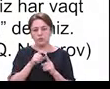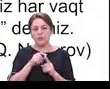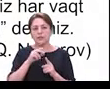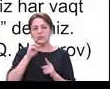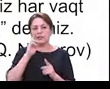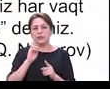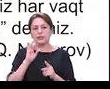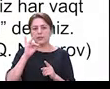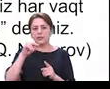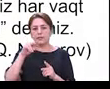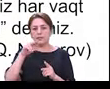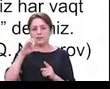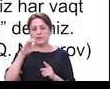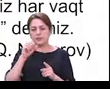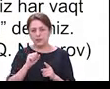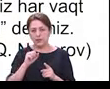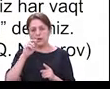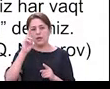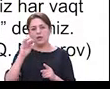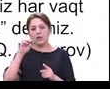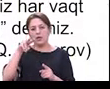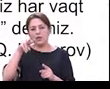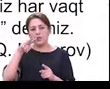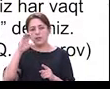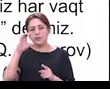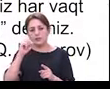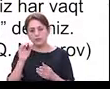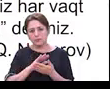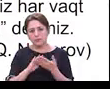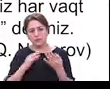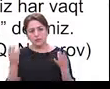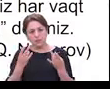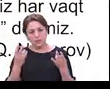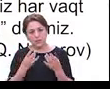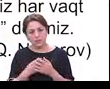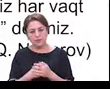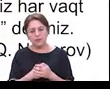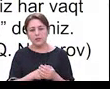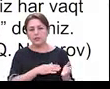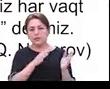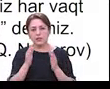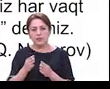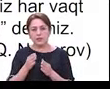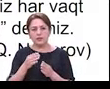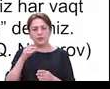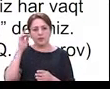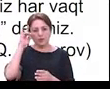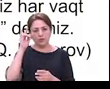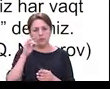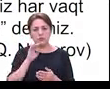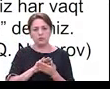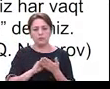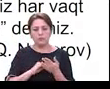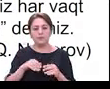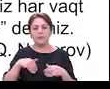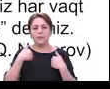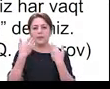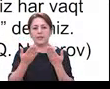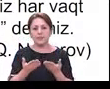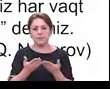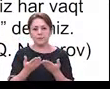qissa, qilsa shaklida yozilish kerak edi va undan keyingi xato so'zimiz berib,